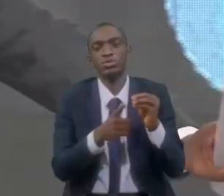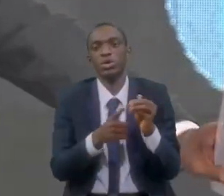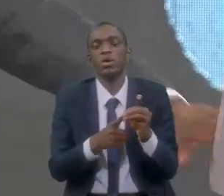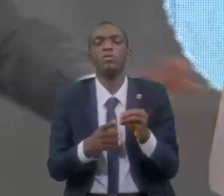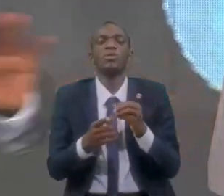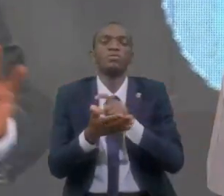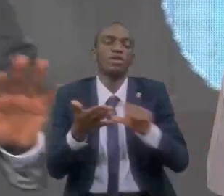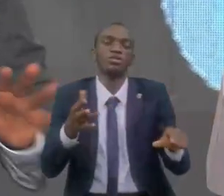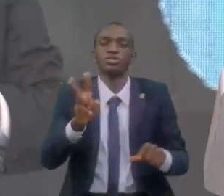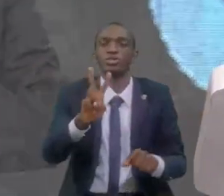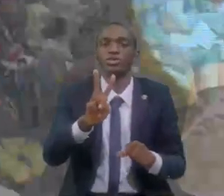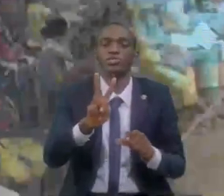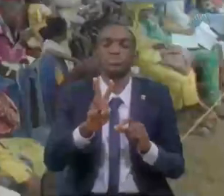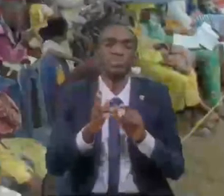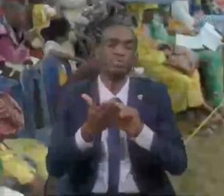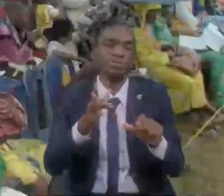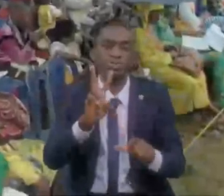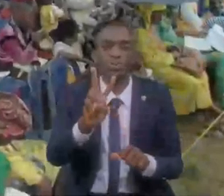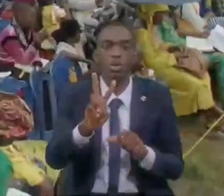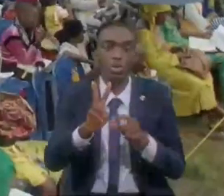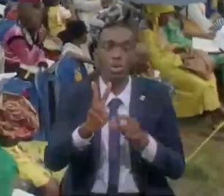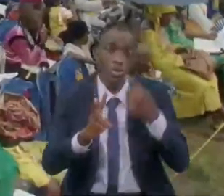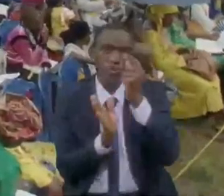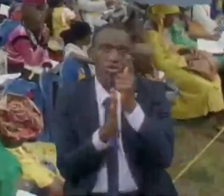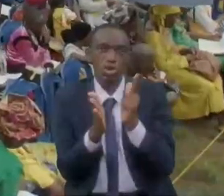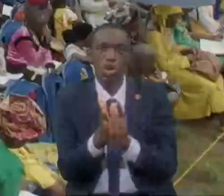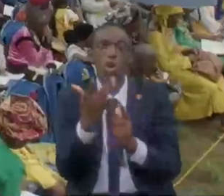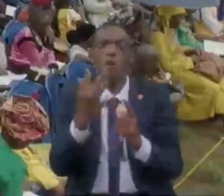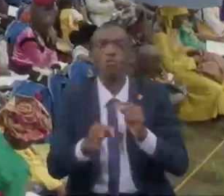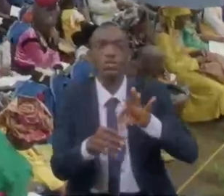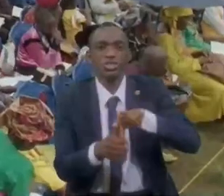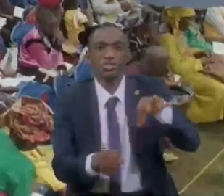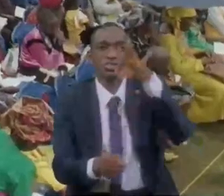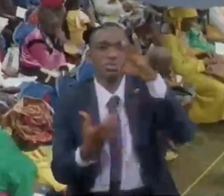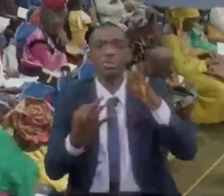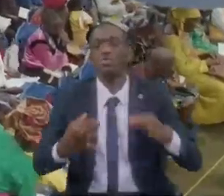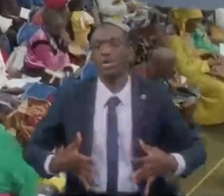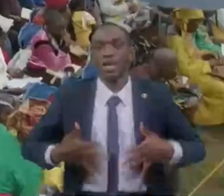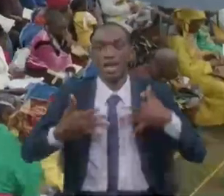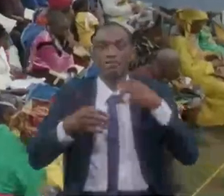verset 2 encore. Car la loi de l'esprit de vie en Christ